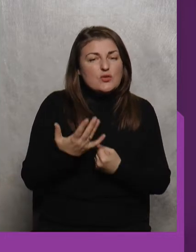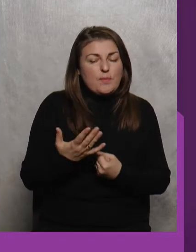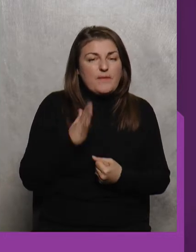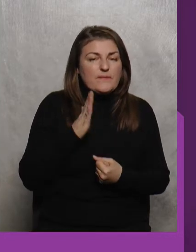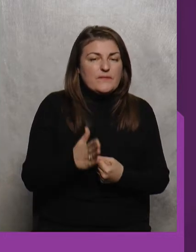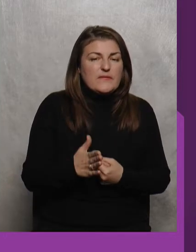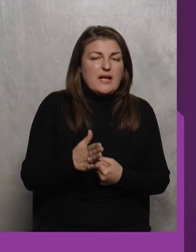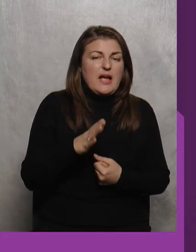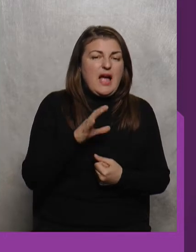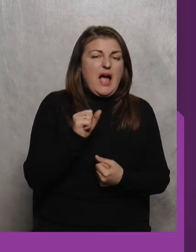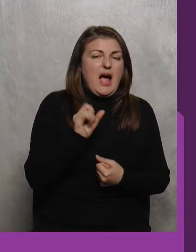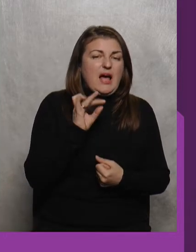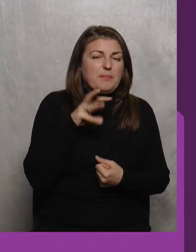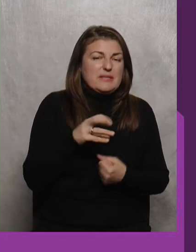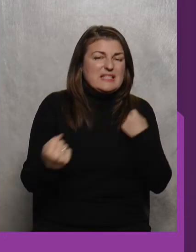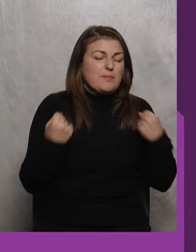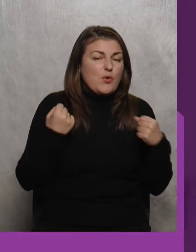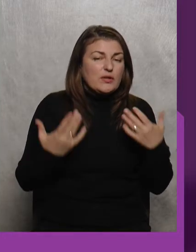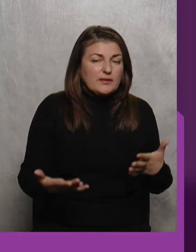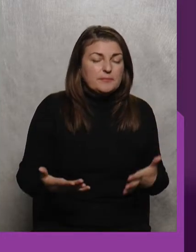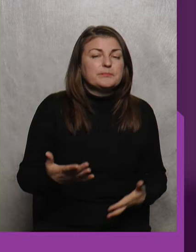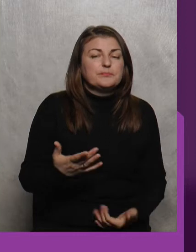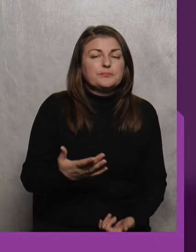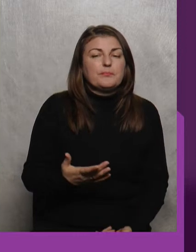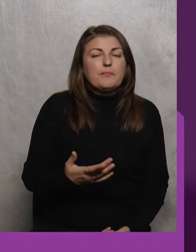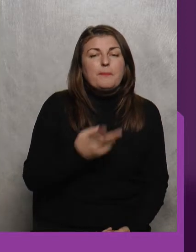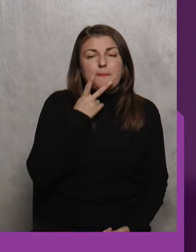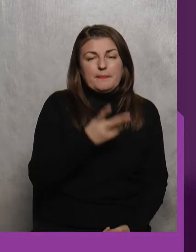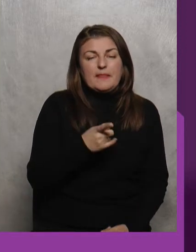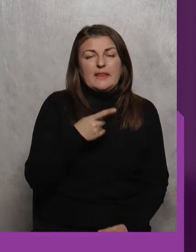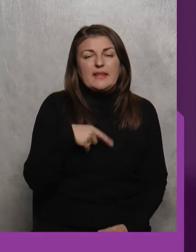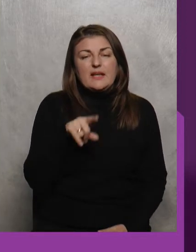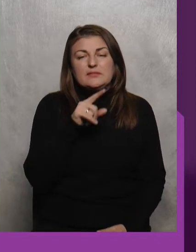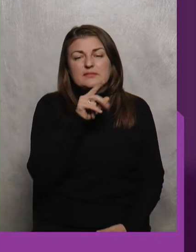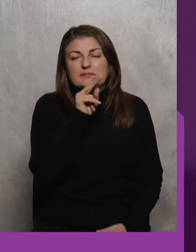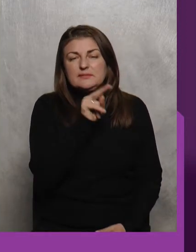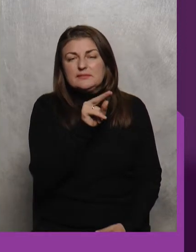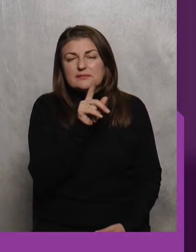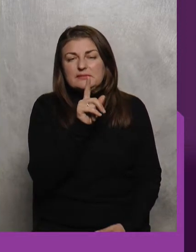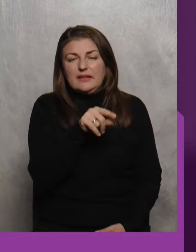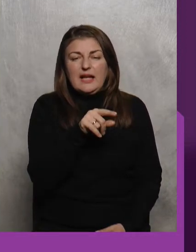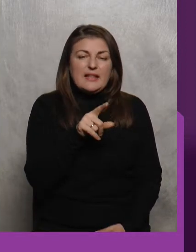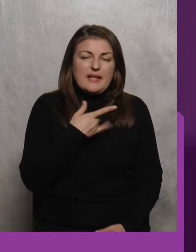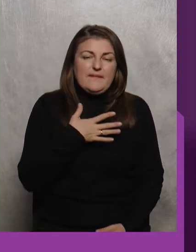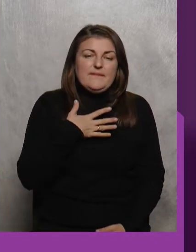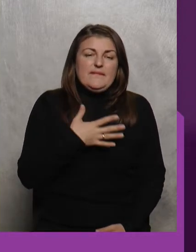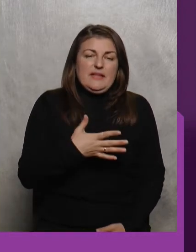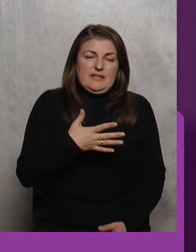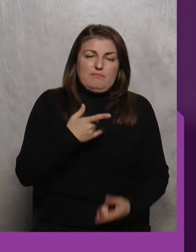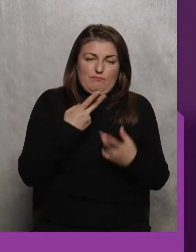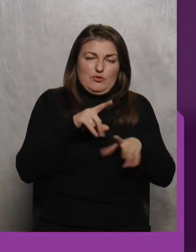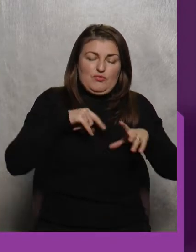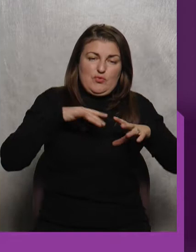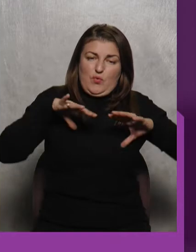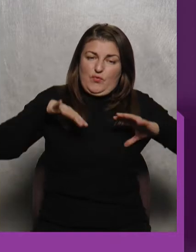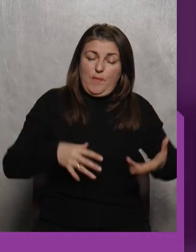в армспорті. Бачимо, Домагой Цвіткович навіть зараз так видихає, наче втомлено. Це